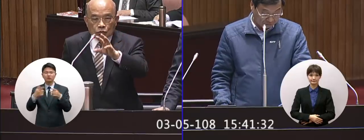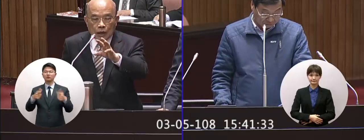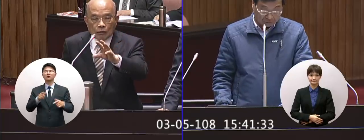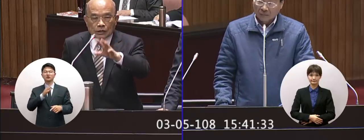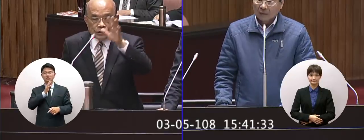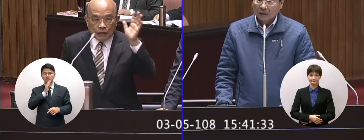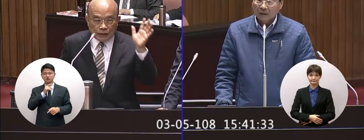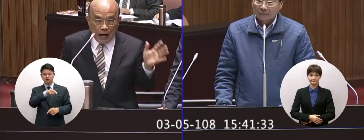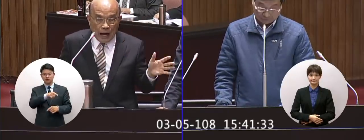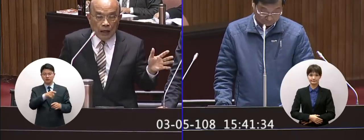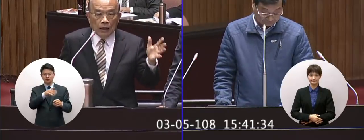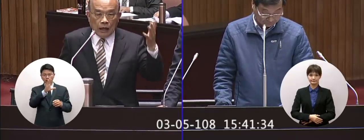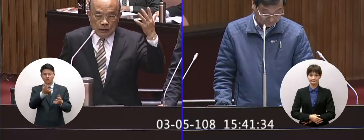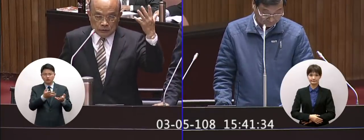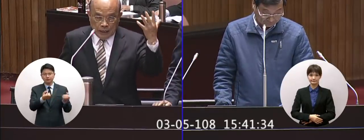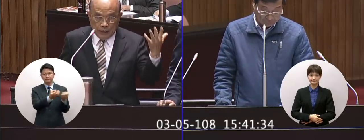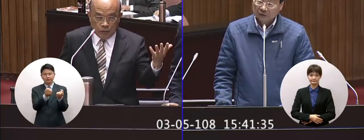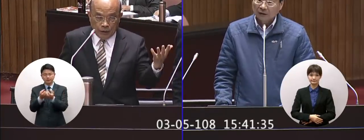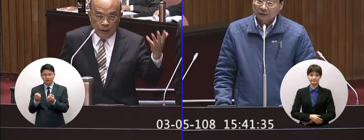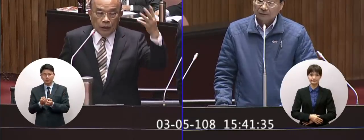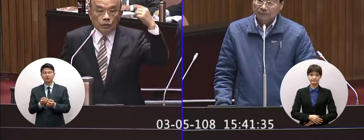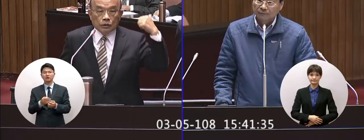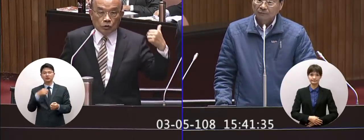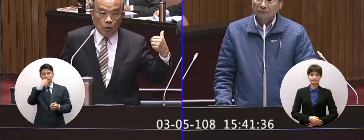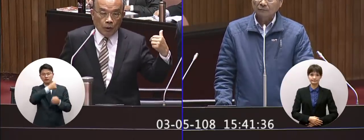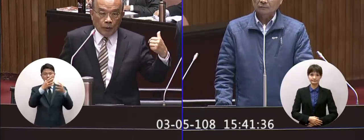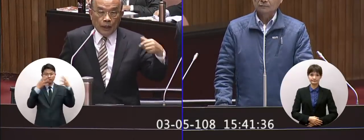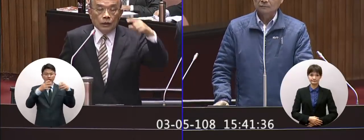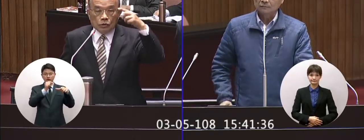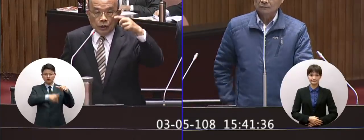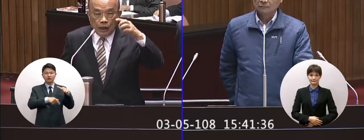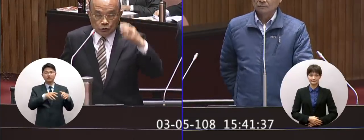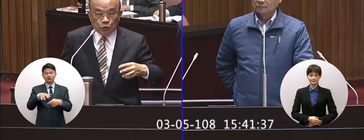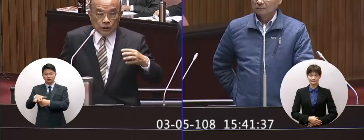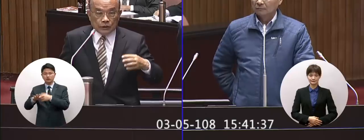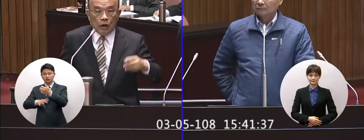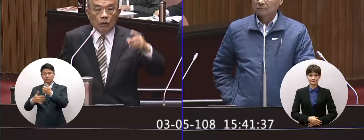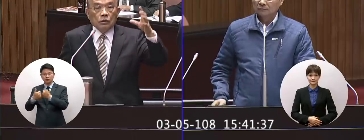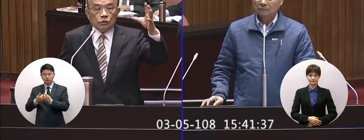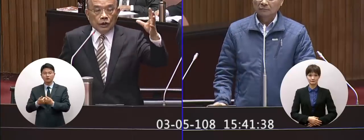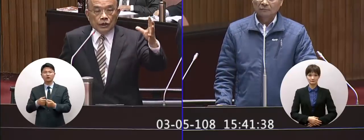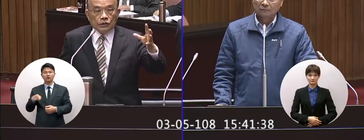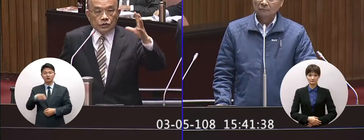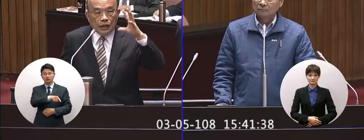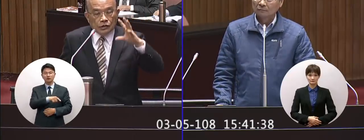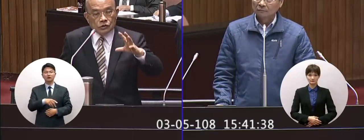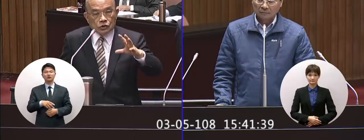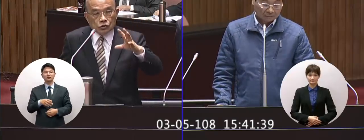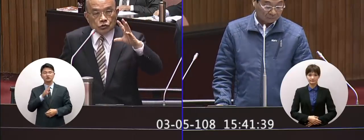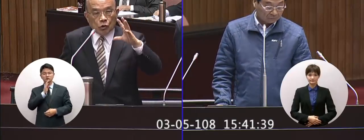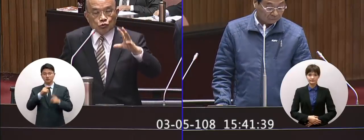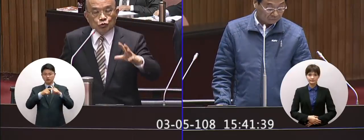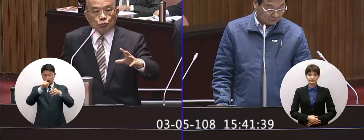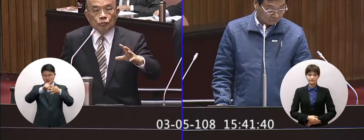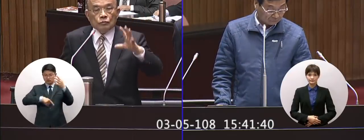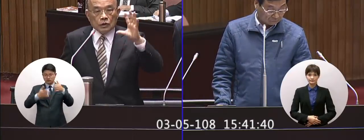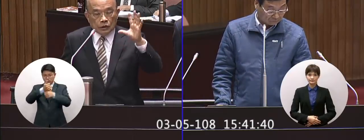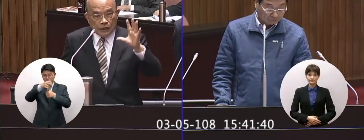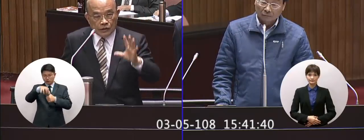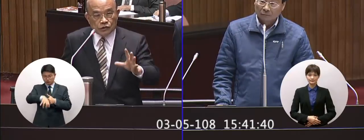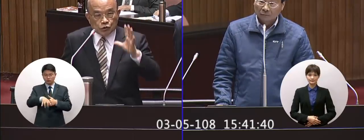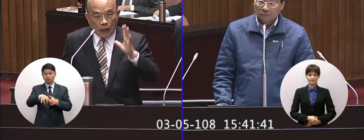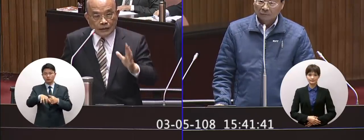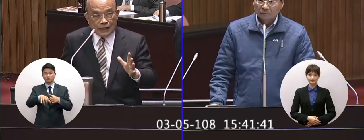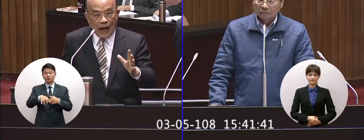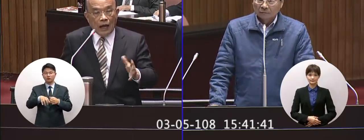定是有状况需要他啊、台维，因为是农委会，所以要处理的时候，所以一定是人事总处